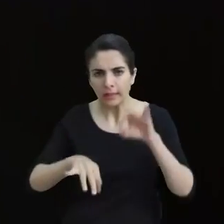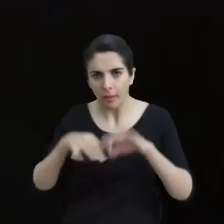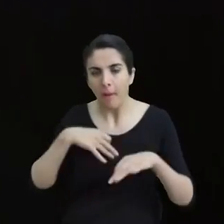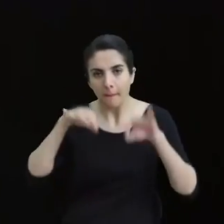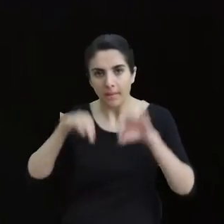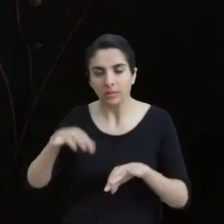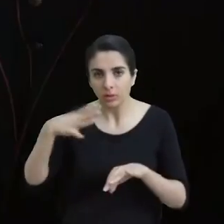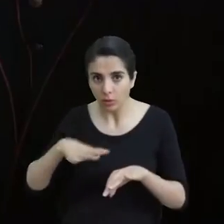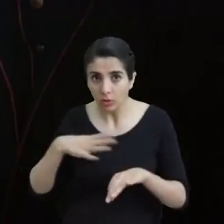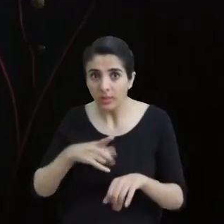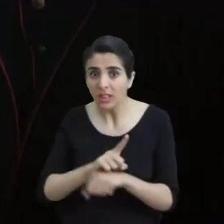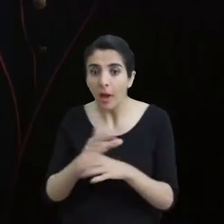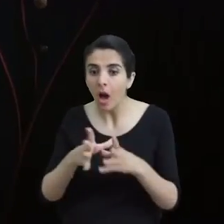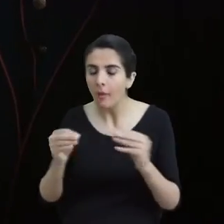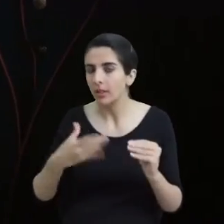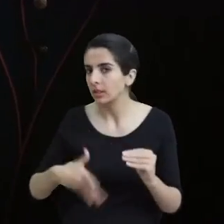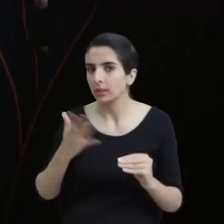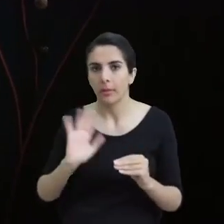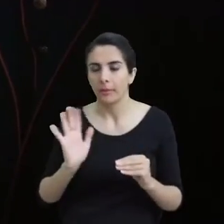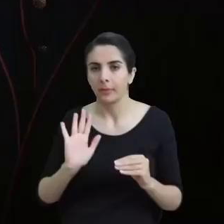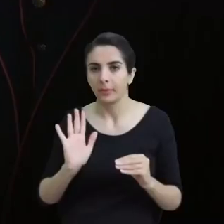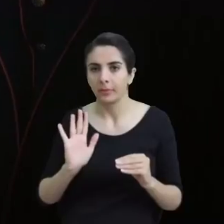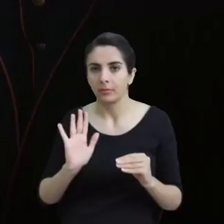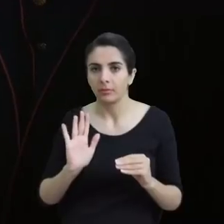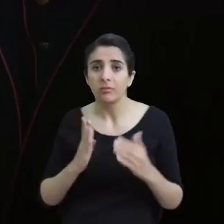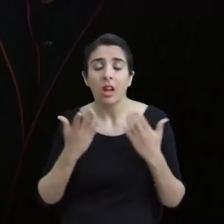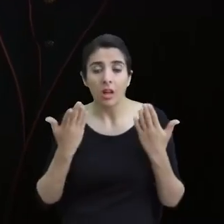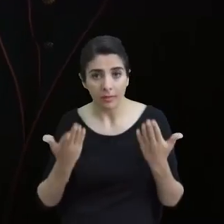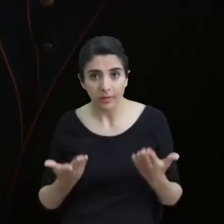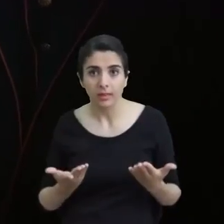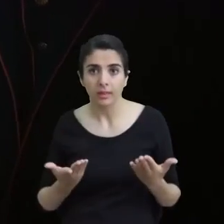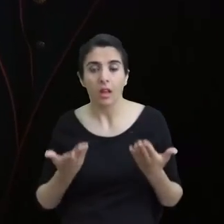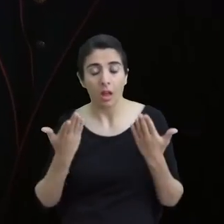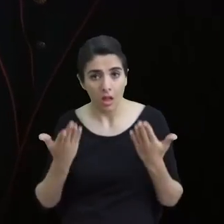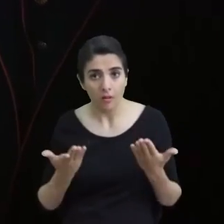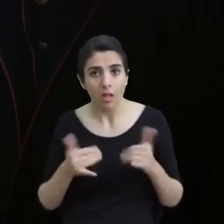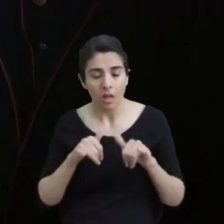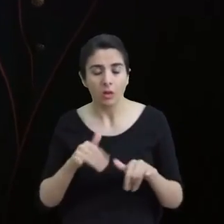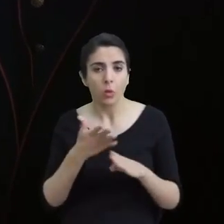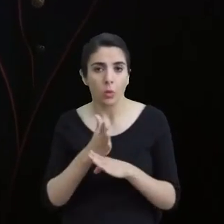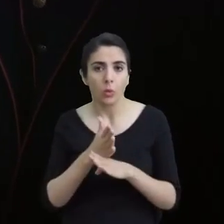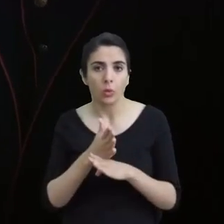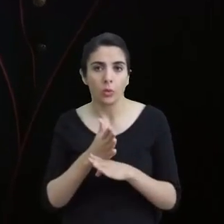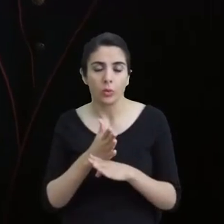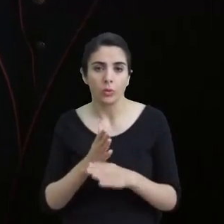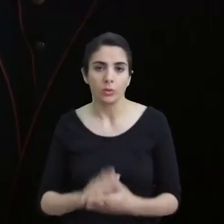tahkikate başlamak isterim. Zira kaybedilecek vakit yok. Ala. Ala Kadı